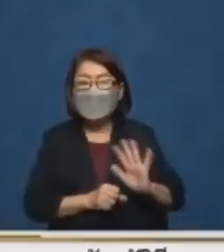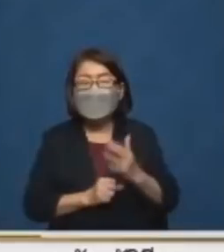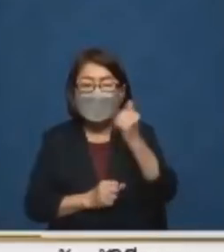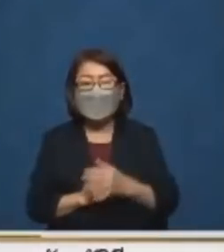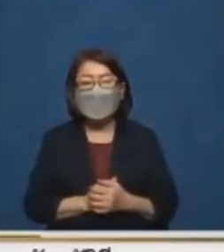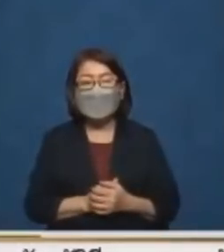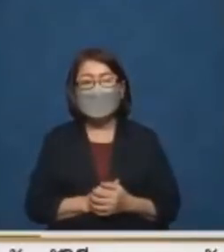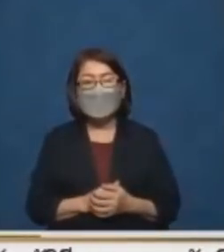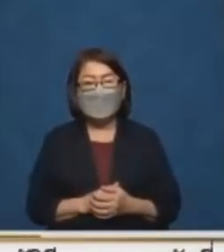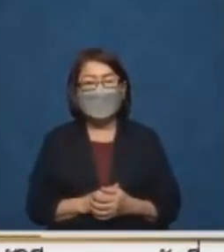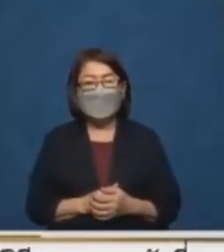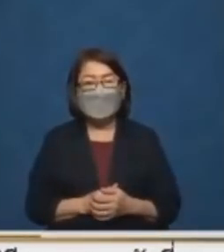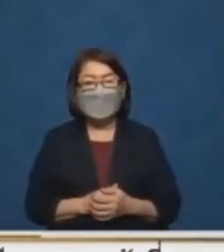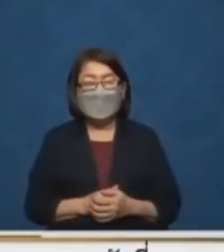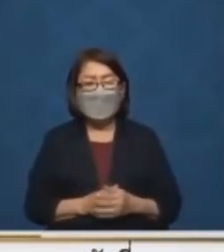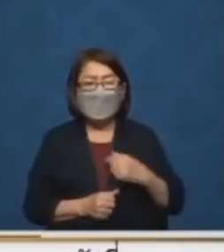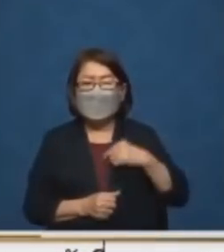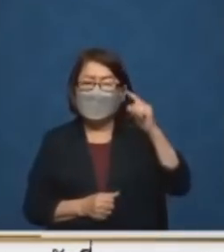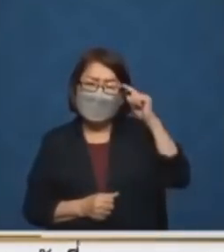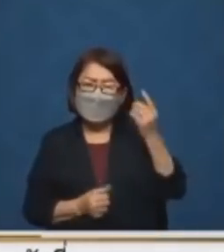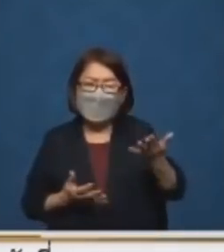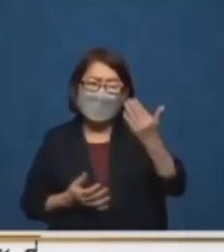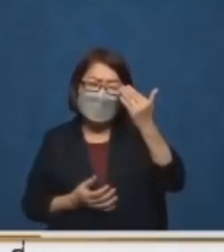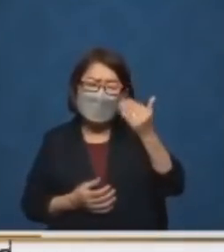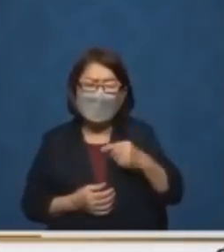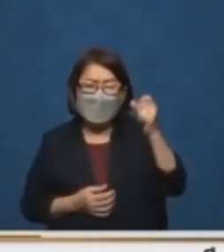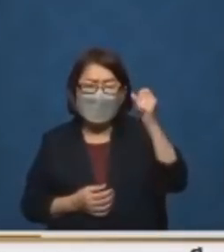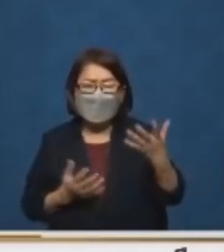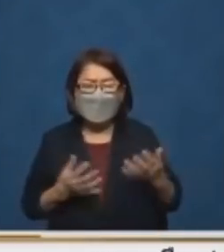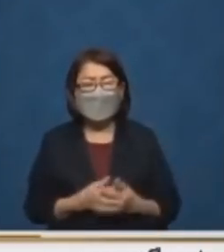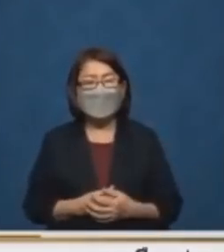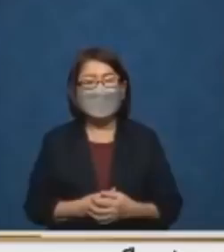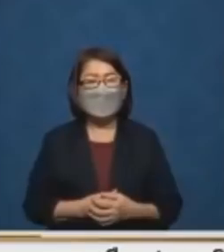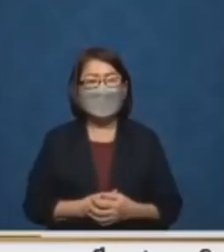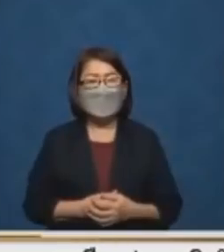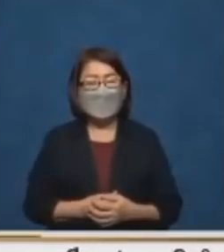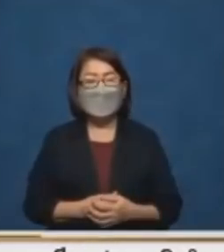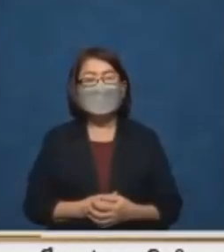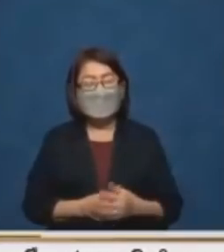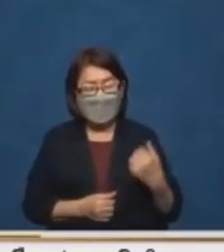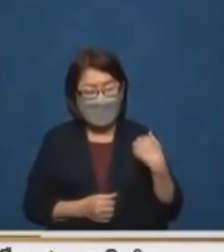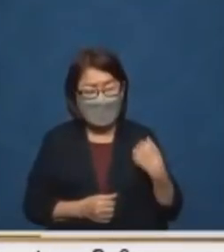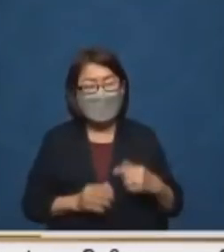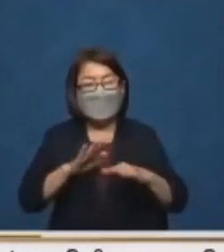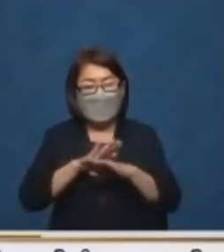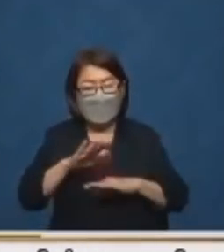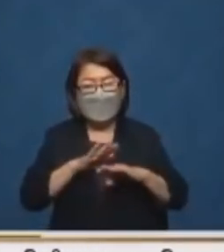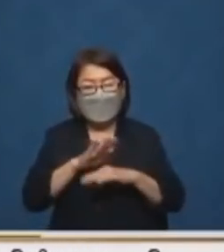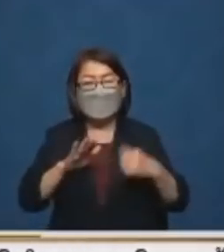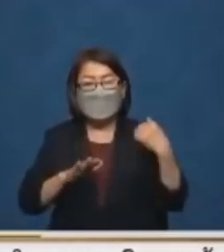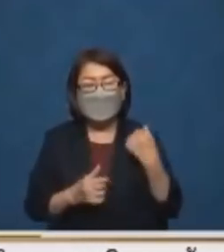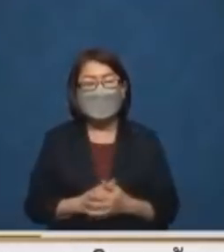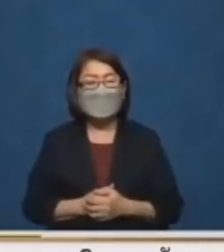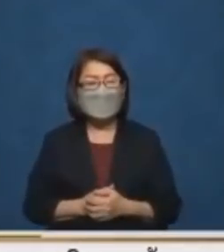พัฒนาอย่างต่เนื่องผมไม่เข้าใจจจครัทาประทานกับผมมีหลกฐานบางอย่าง ถึงการกระทำ